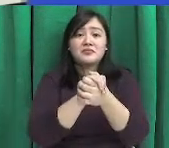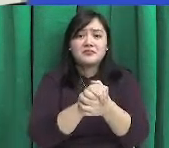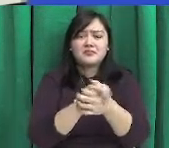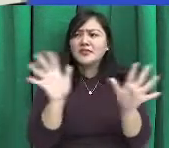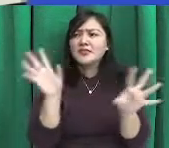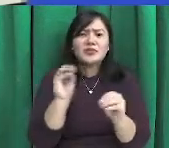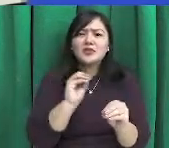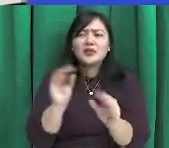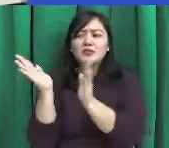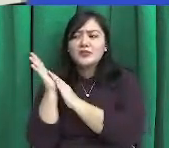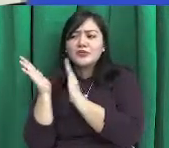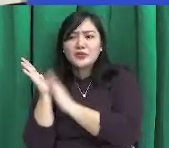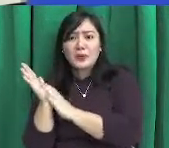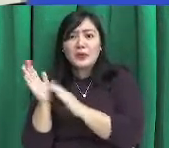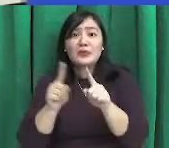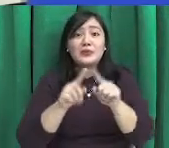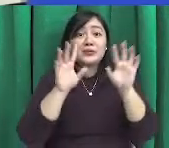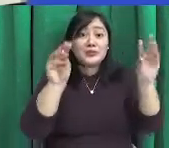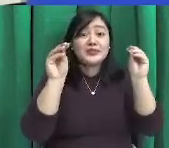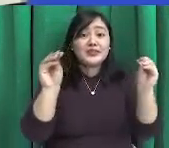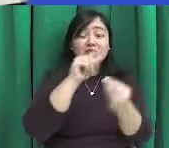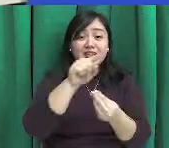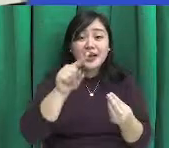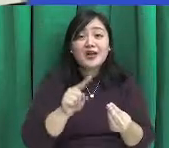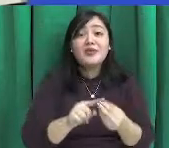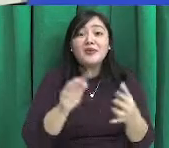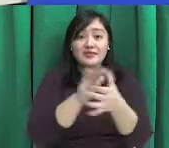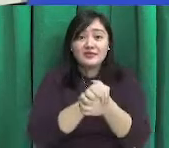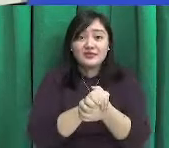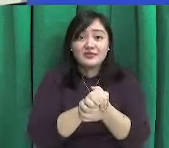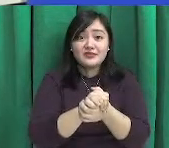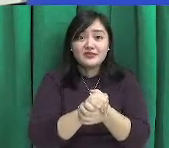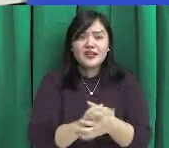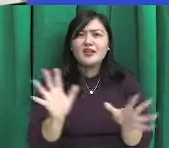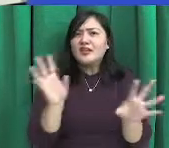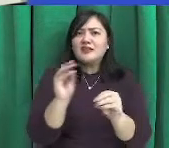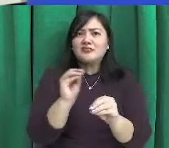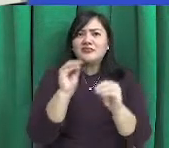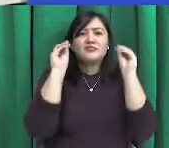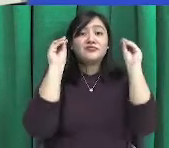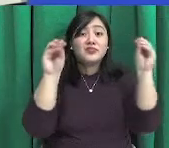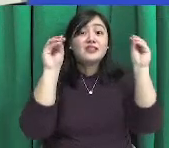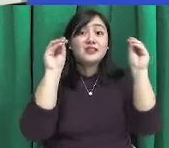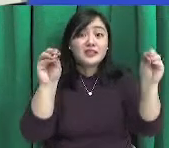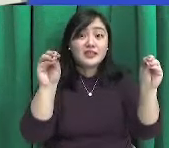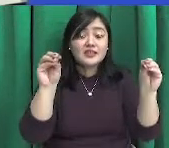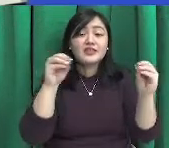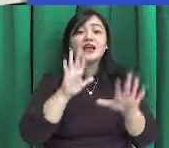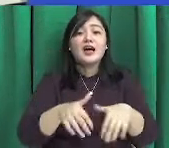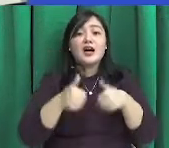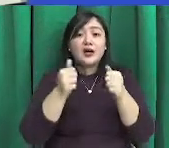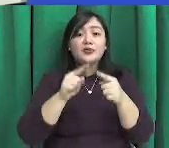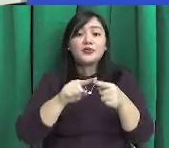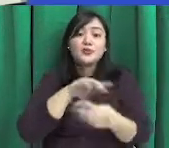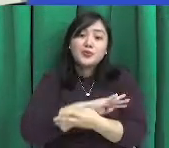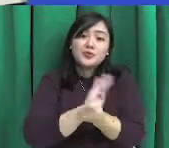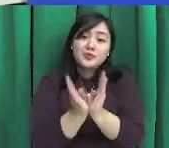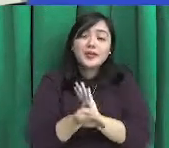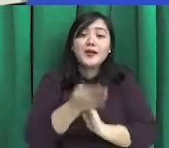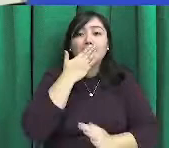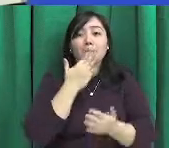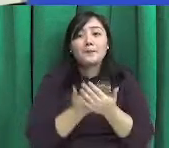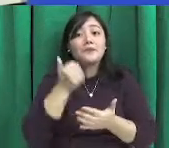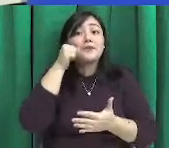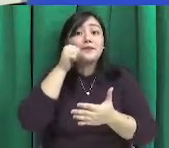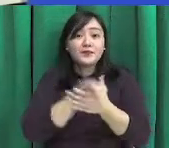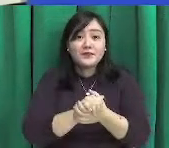Hindi pinag-aralan kung paano magiging magaling na asawa, hindi pinag-aralan kung ano ang ngayon na lamang muna natin 'to nagiging